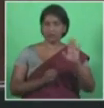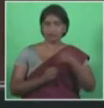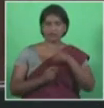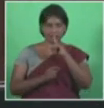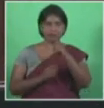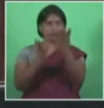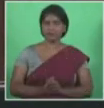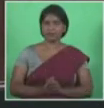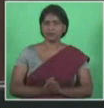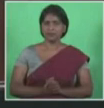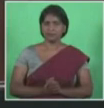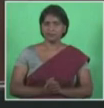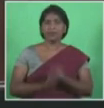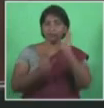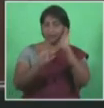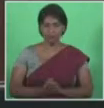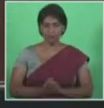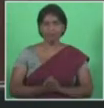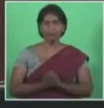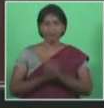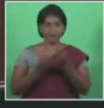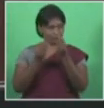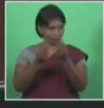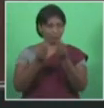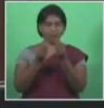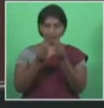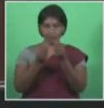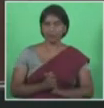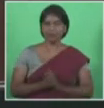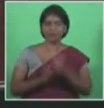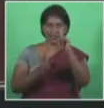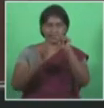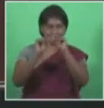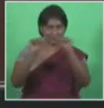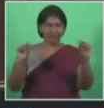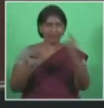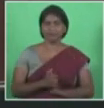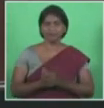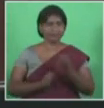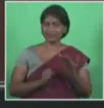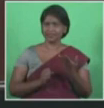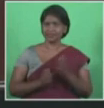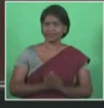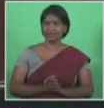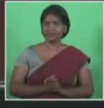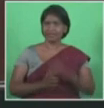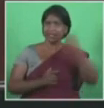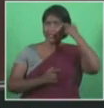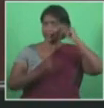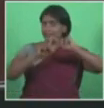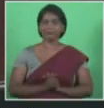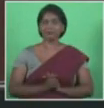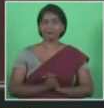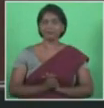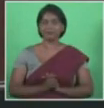කරන්න. ඔබතුමා අවලංගු කරනවා දැන්. නිවේදනය කියවනකම් ඉන්න. නිවේදනය කියවනකම් ඉන්න. තව තියෙන ගොඩක් මේ කියවන්න. හිතේ වෙන දේවල් තියාගෙන කතා